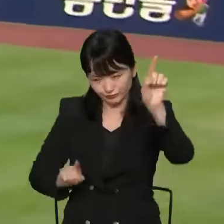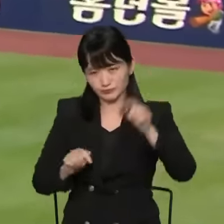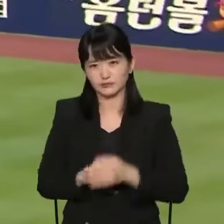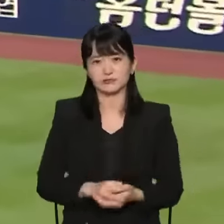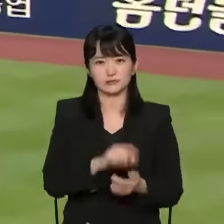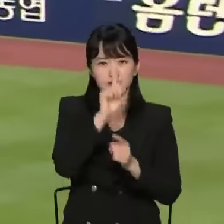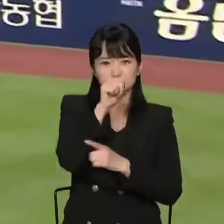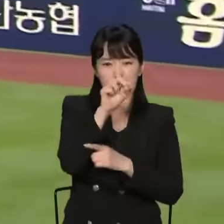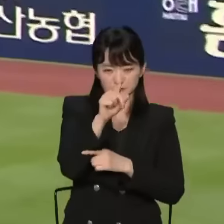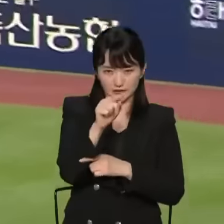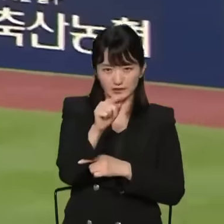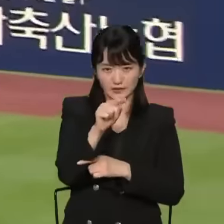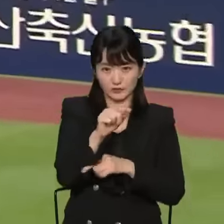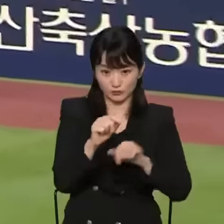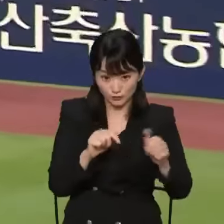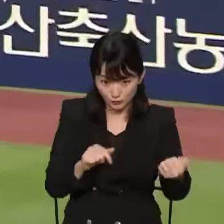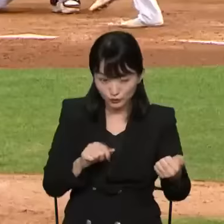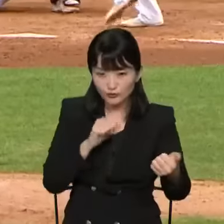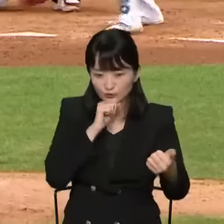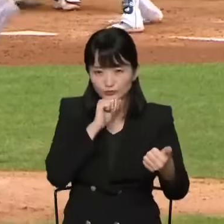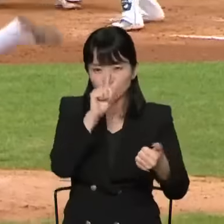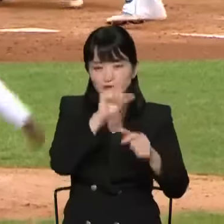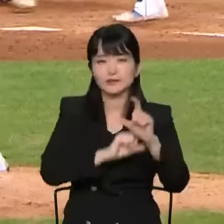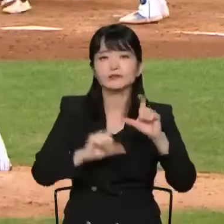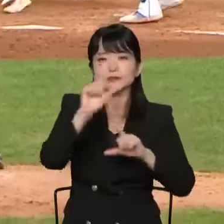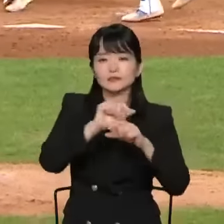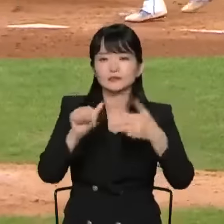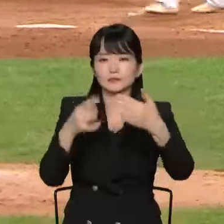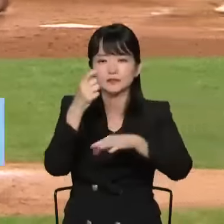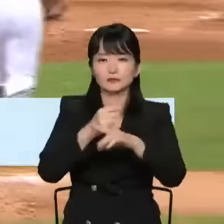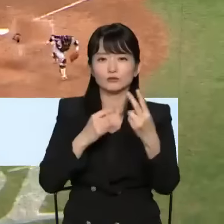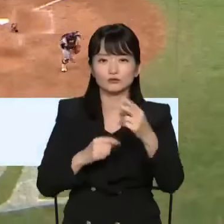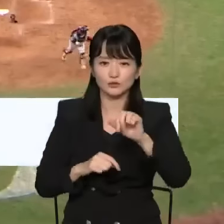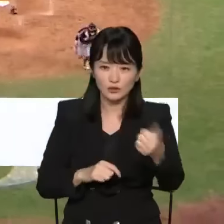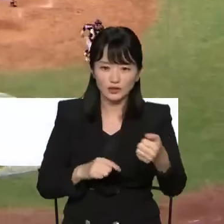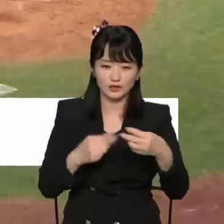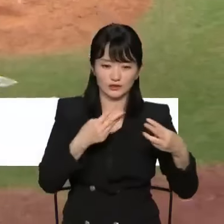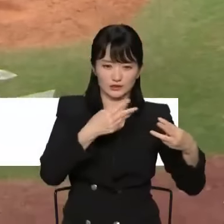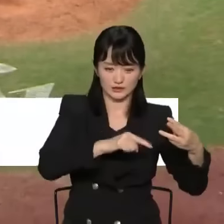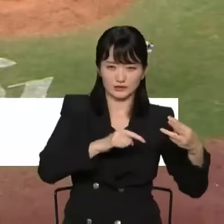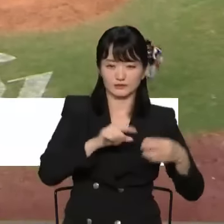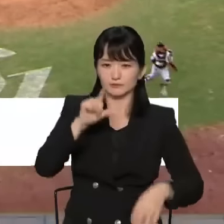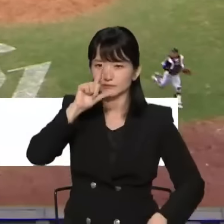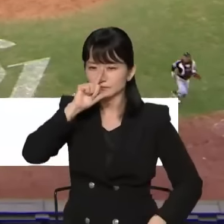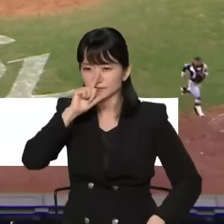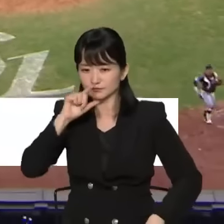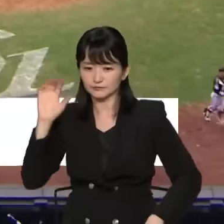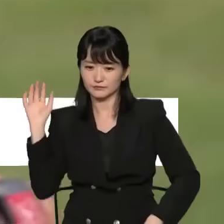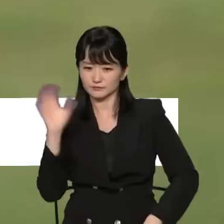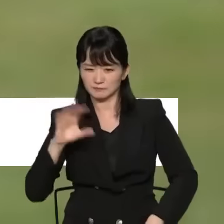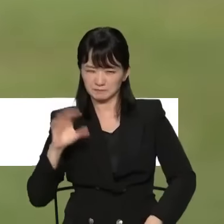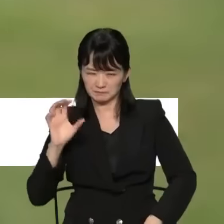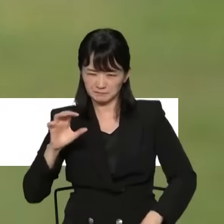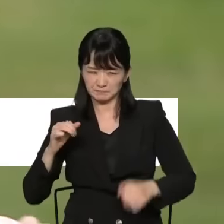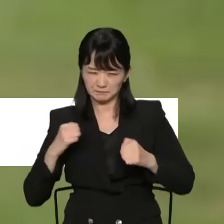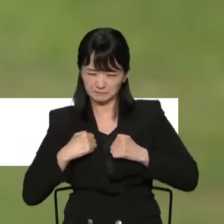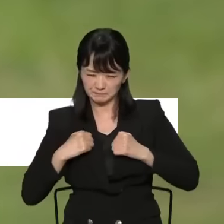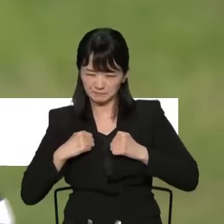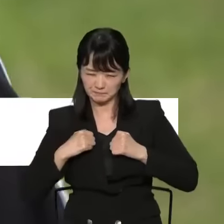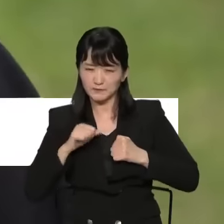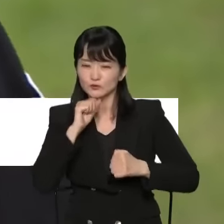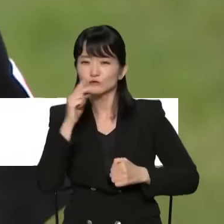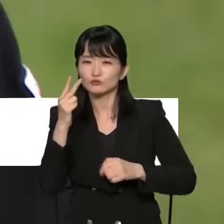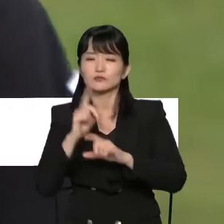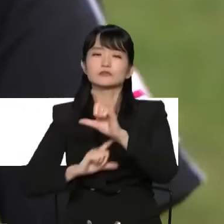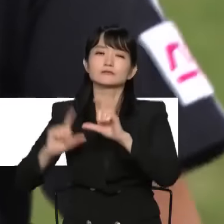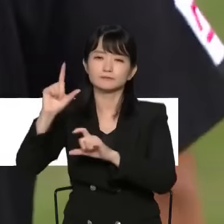이재현의 희생플라이로 1점을 만회했습니다. 8회 말 투아웃 만루 찬스엔 LG 투수 김대현의 폭투로 연이어 2점을